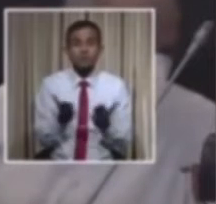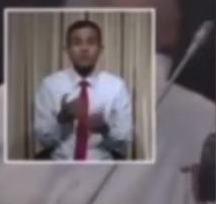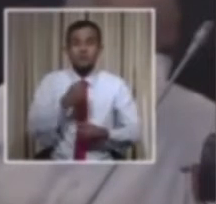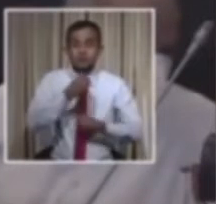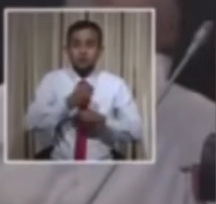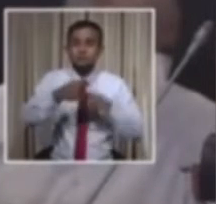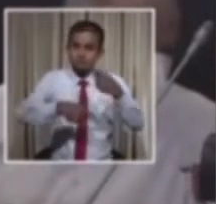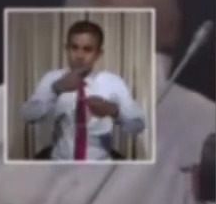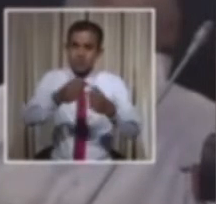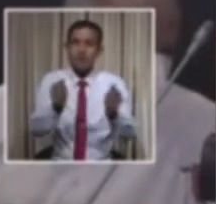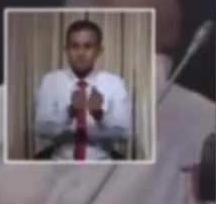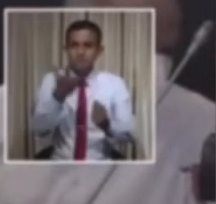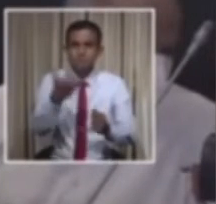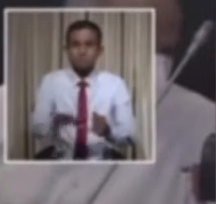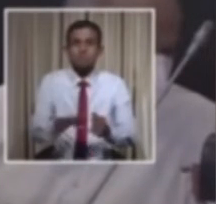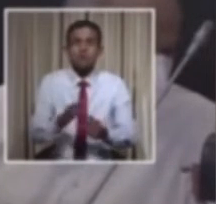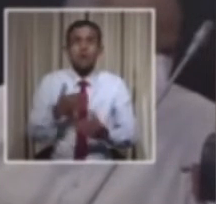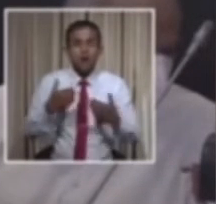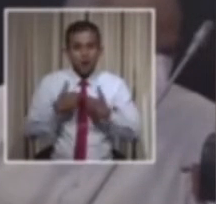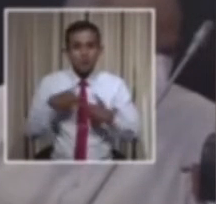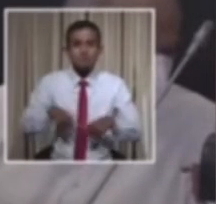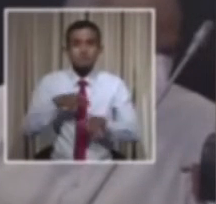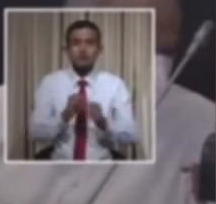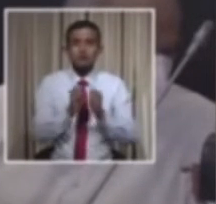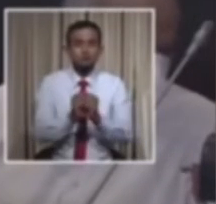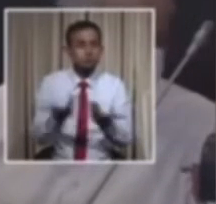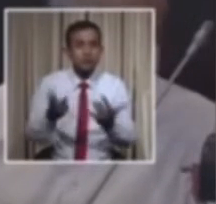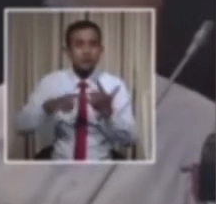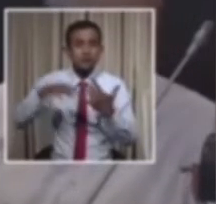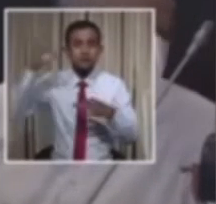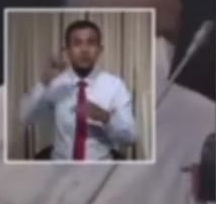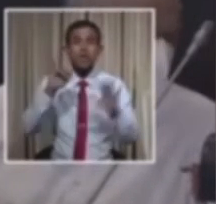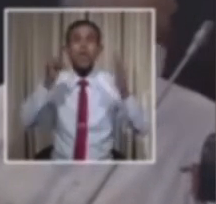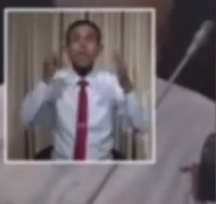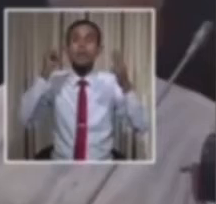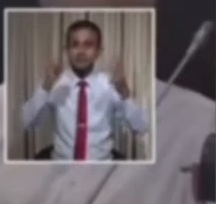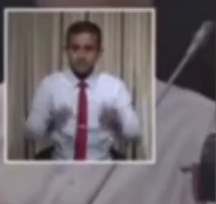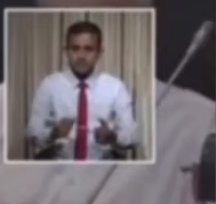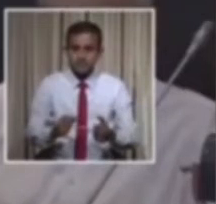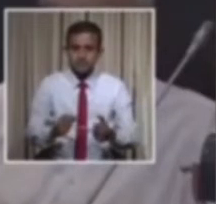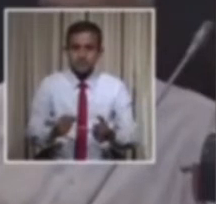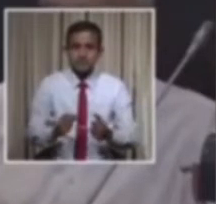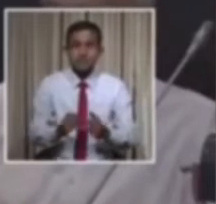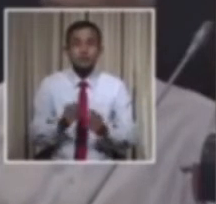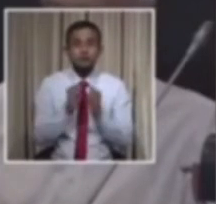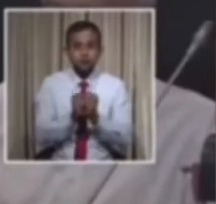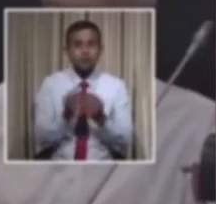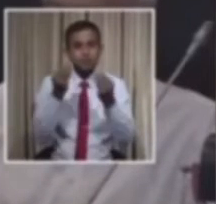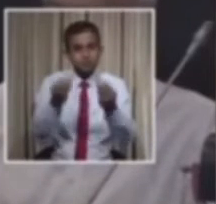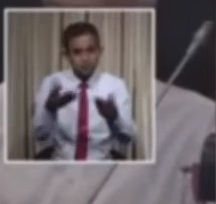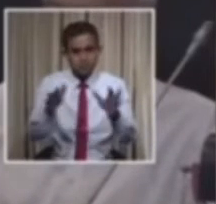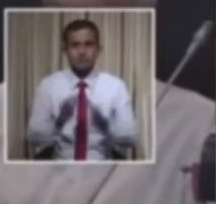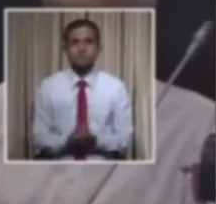அந்த தாக்கங்களிலிருந்து இலங்கையால் கூட விடுபட முடியவில்லை. தொற்றிலிருந்து மக்களை காப்பாற்ற நமது அரசு